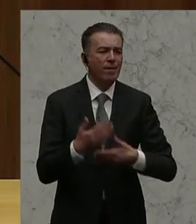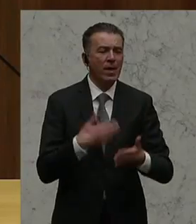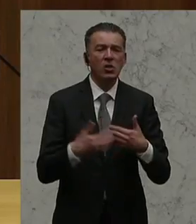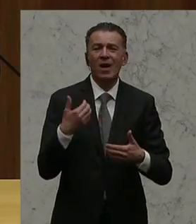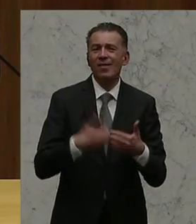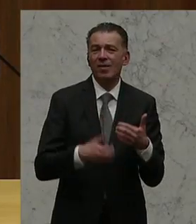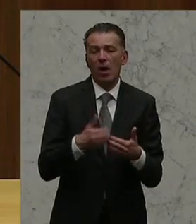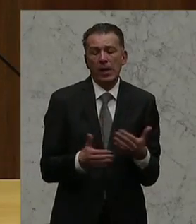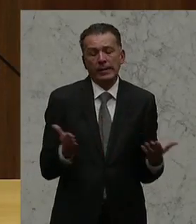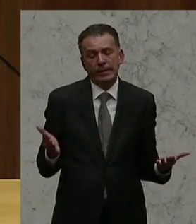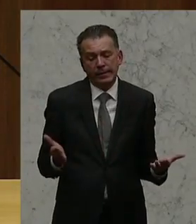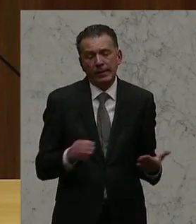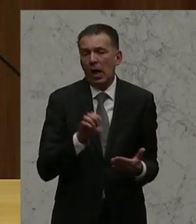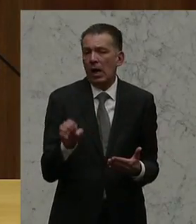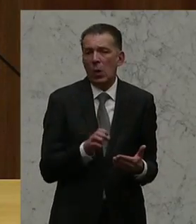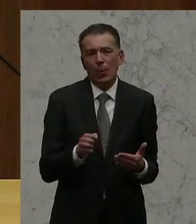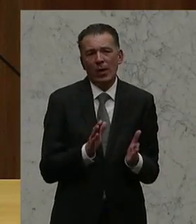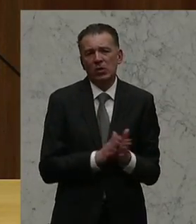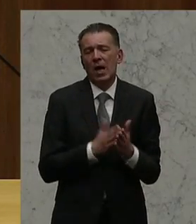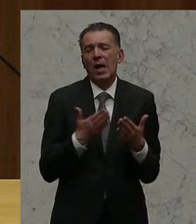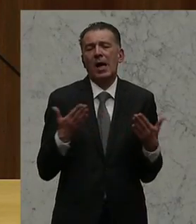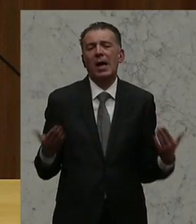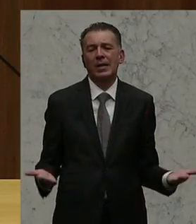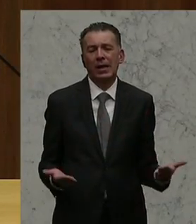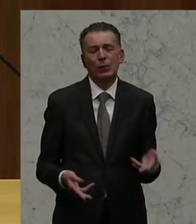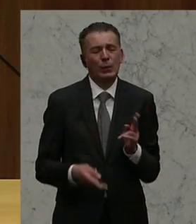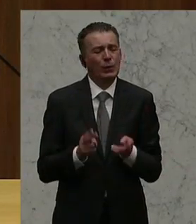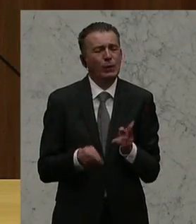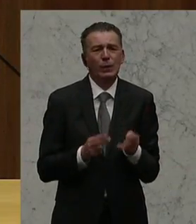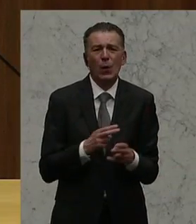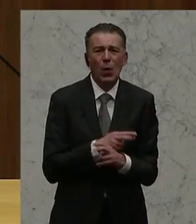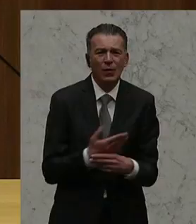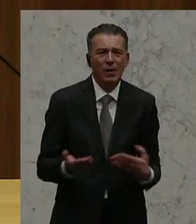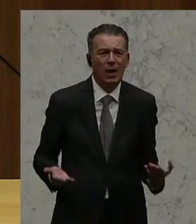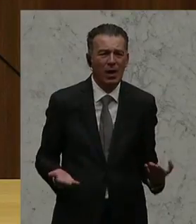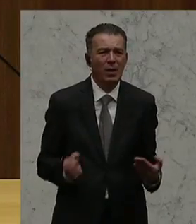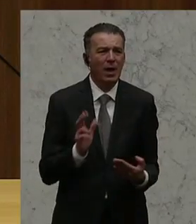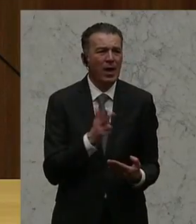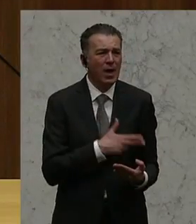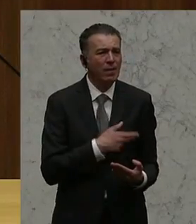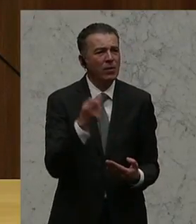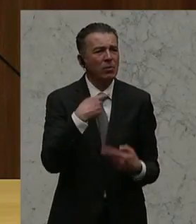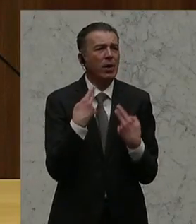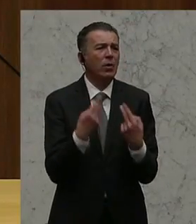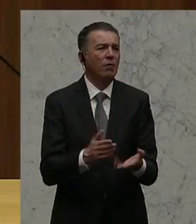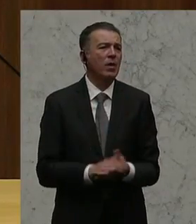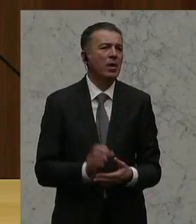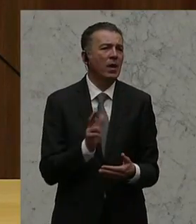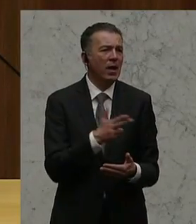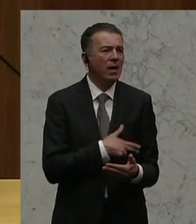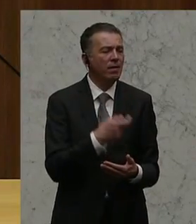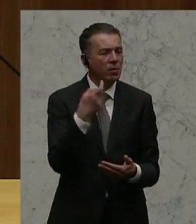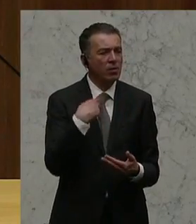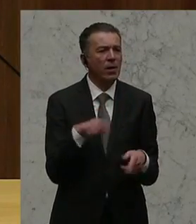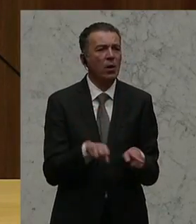Der Wirtschaftskrieg schadet in Europa und schadet insbesondere Österreich. Das heißt, es geht um realistische Positionen. Realistische Positionen